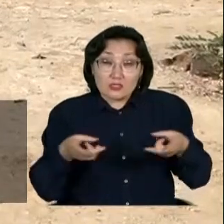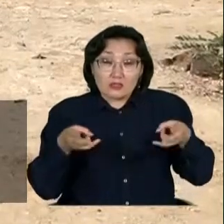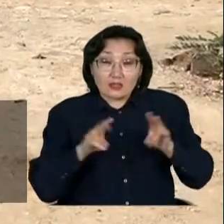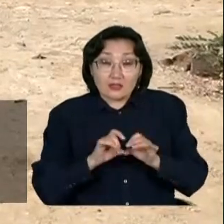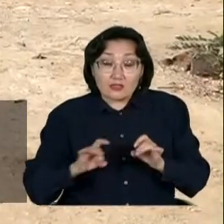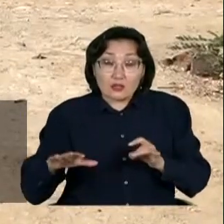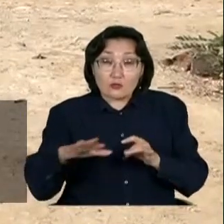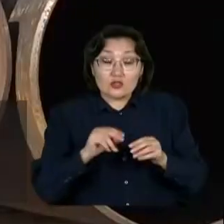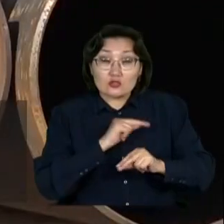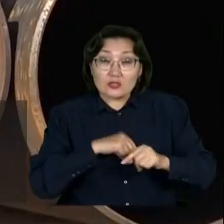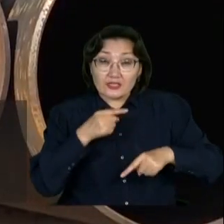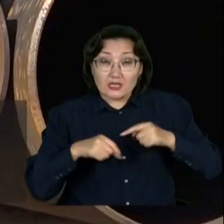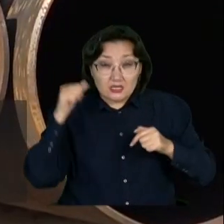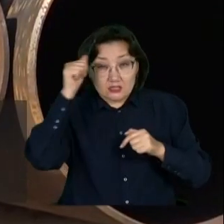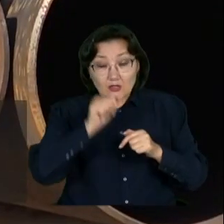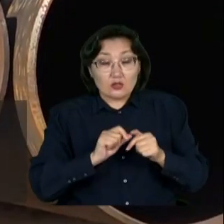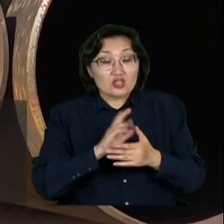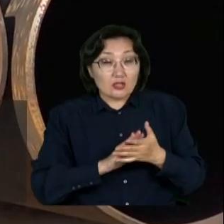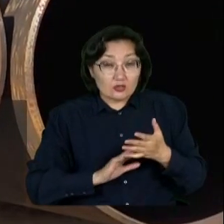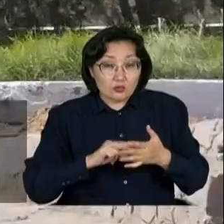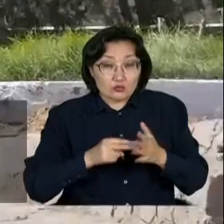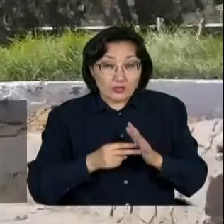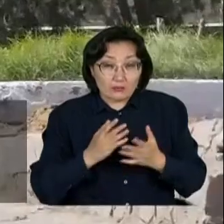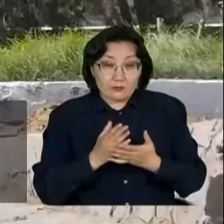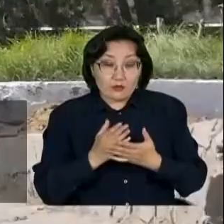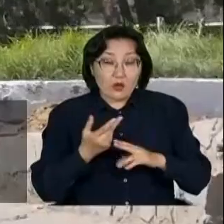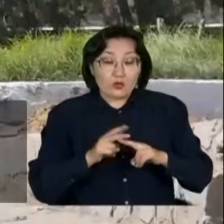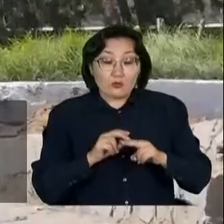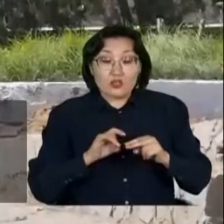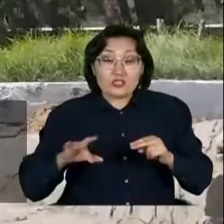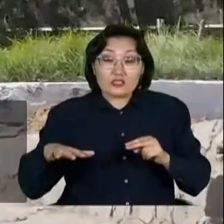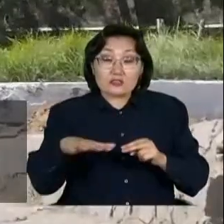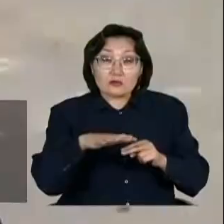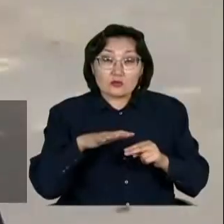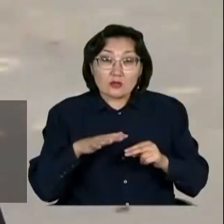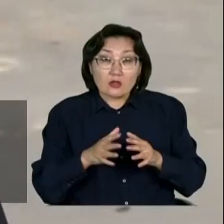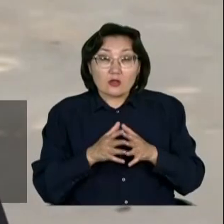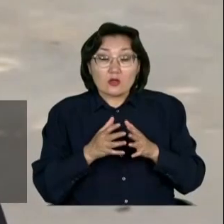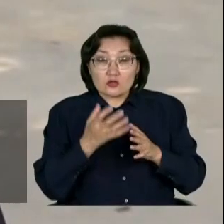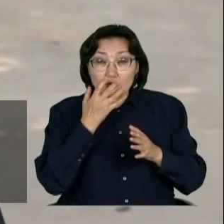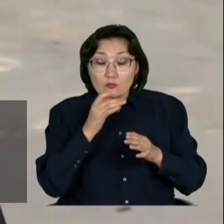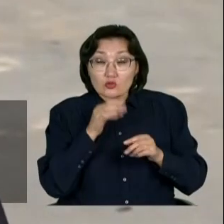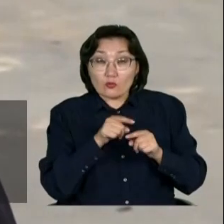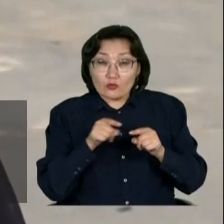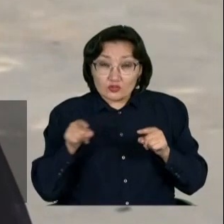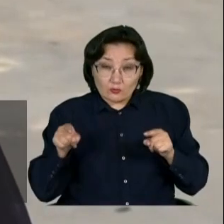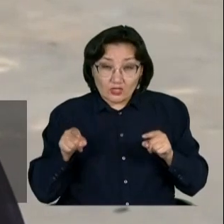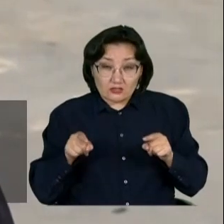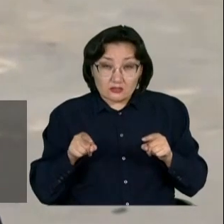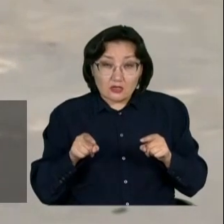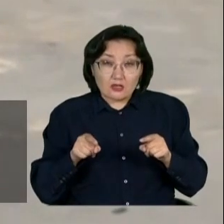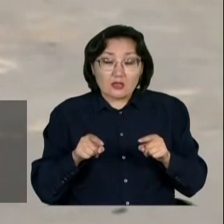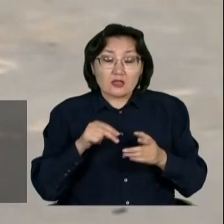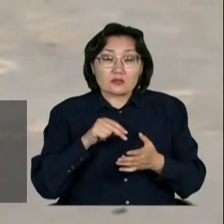жұмысты келер жылы жалғастыру жоспарланыпты. Осы микрорайондарда жылыту маусымдарына көптеген